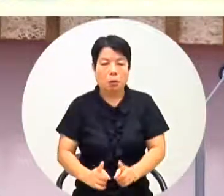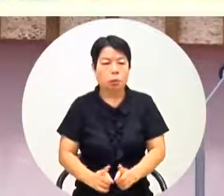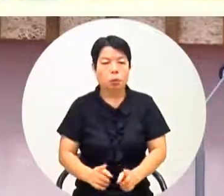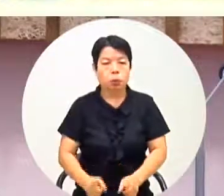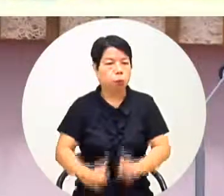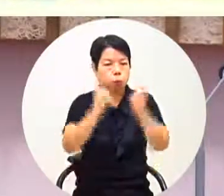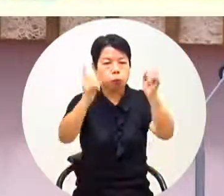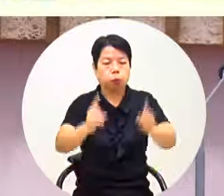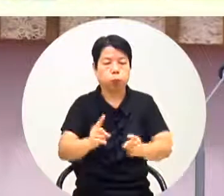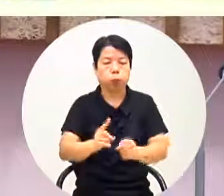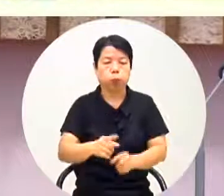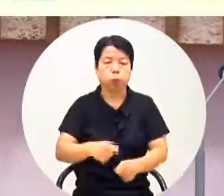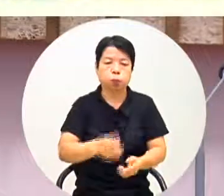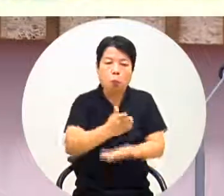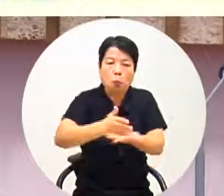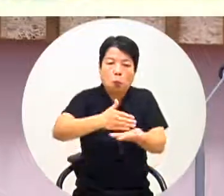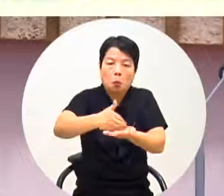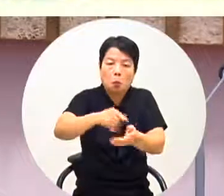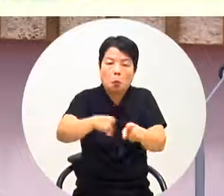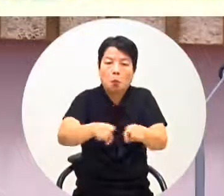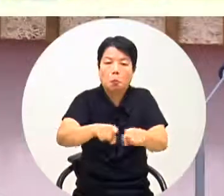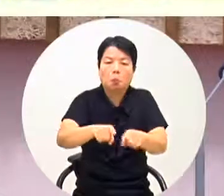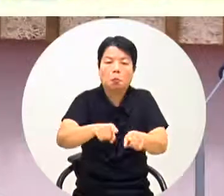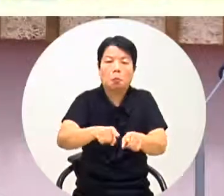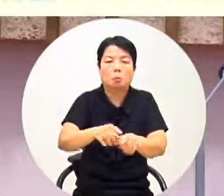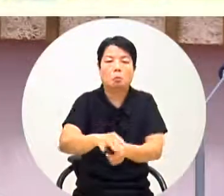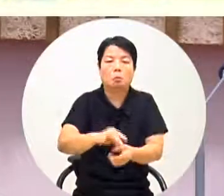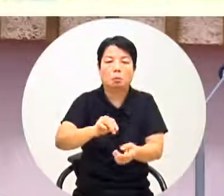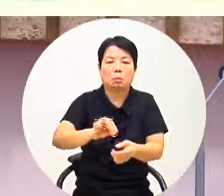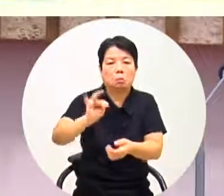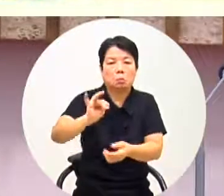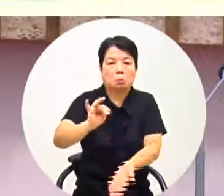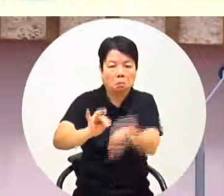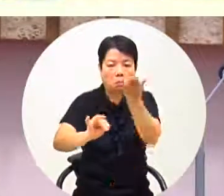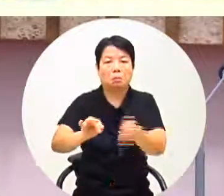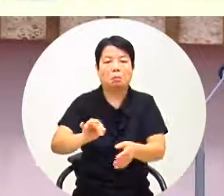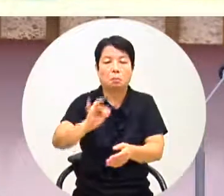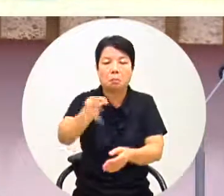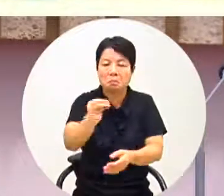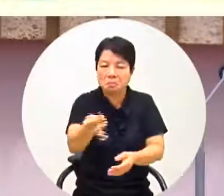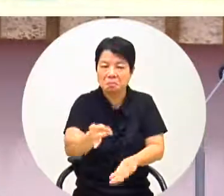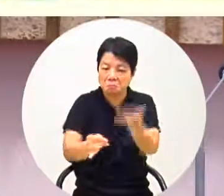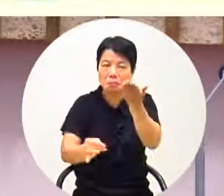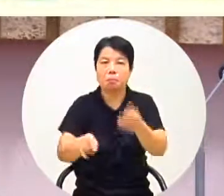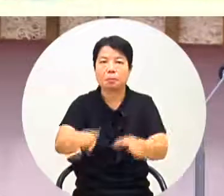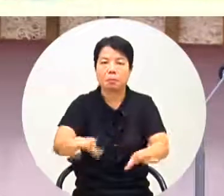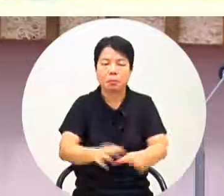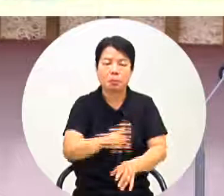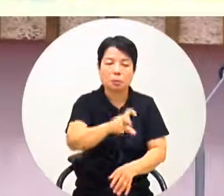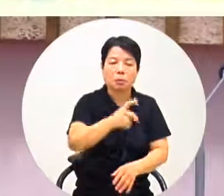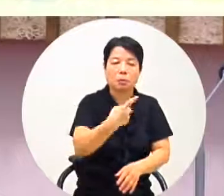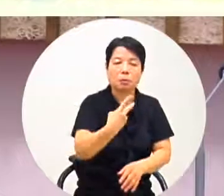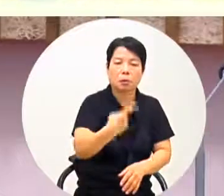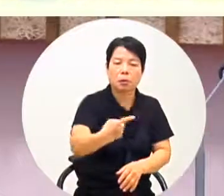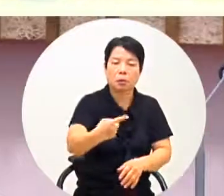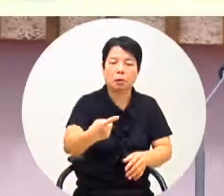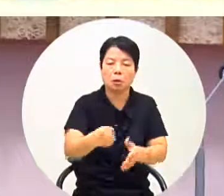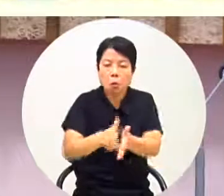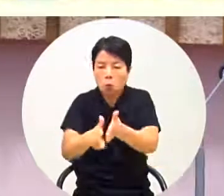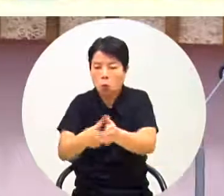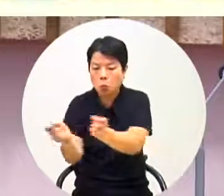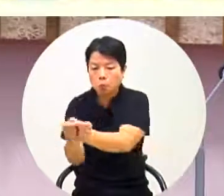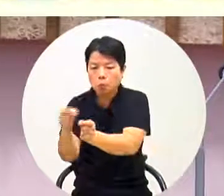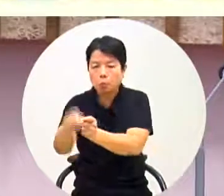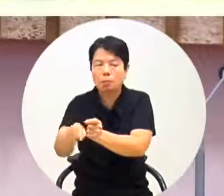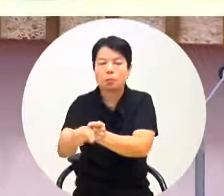的，吼。过来，咱未来咱会看到讲三民窟七十一期的定位，就是火车头附近的定位